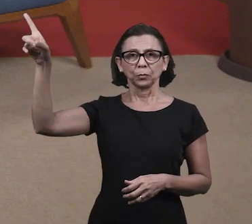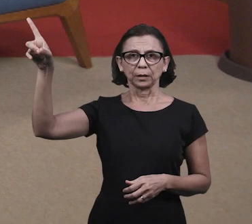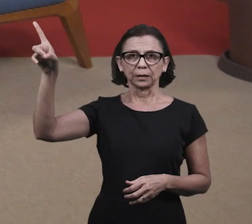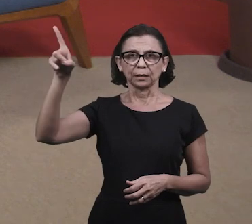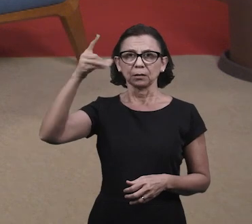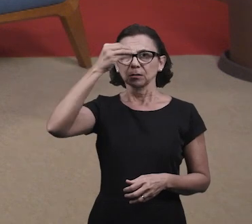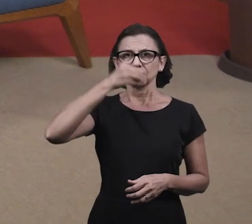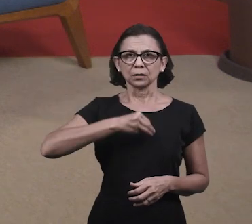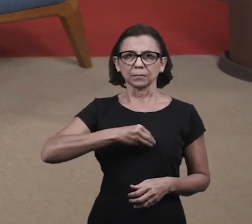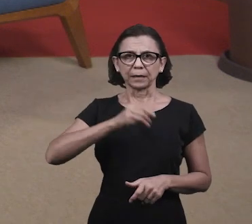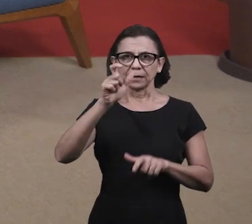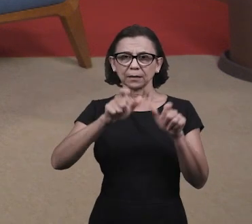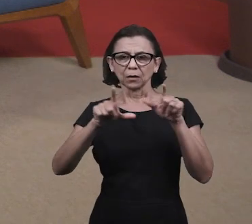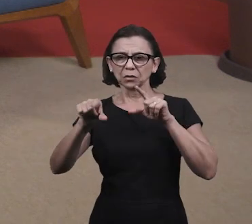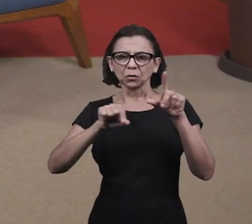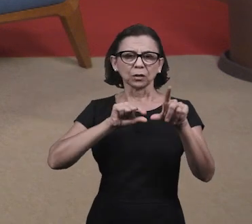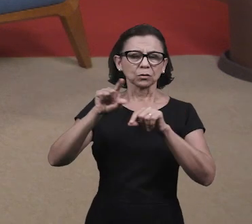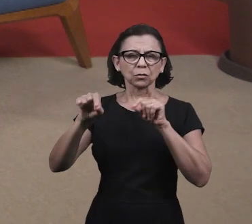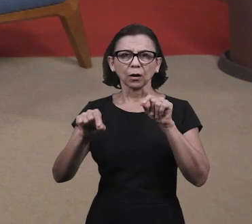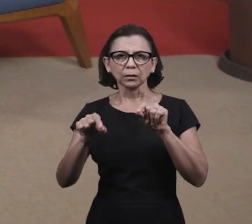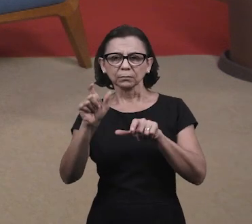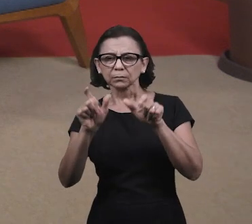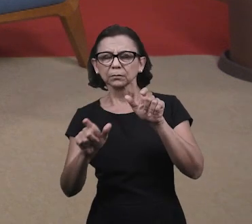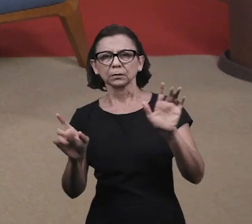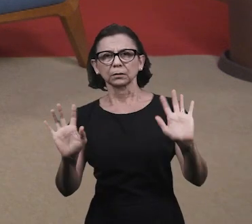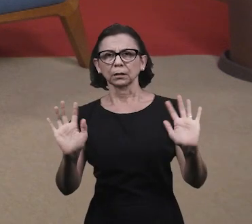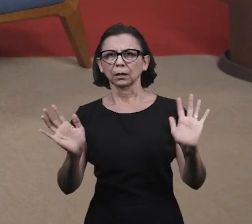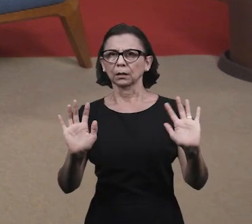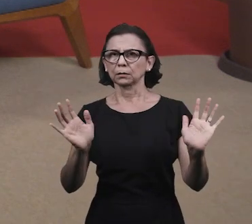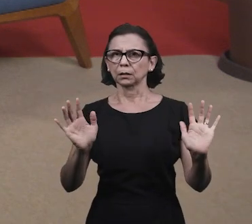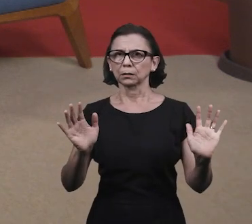est dirigée parce que Dieu ne fait pas exception de personne.